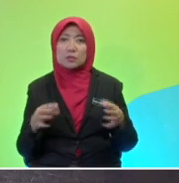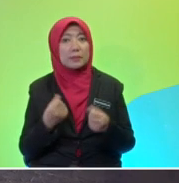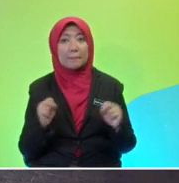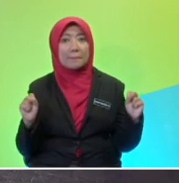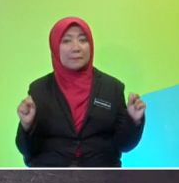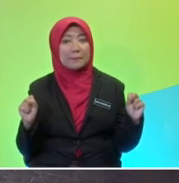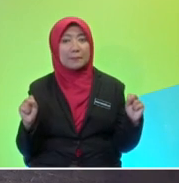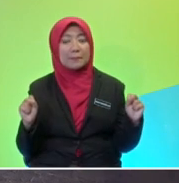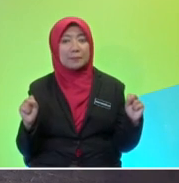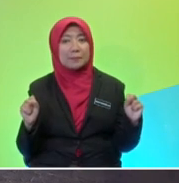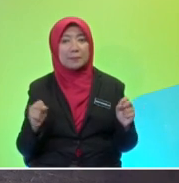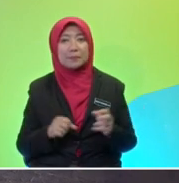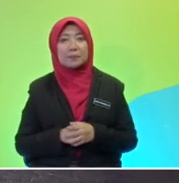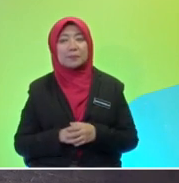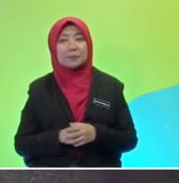Oke